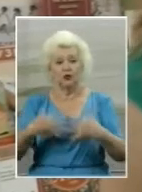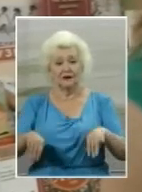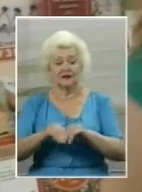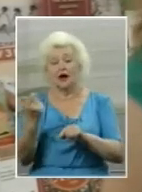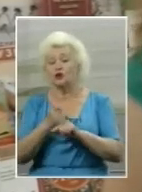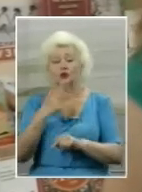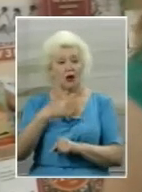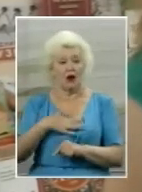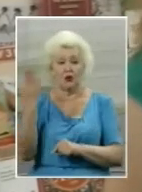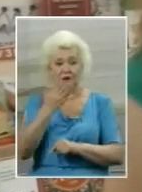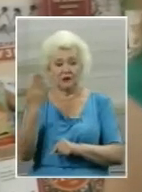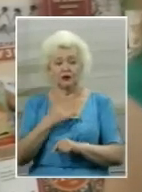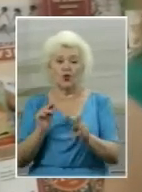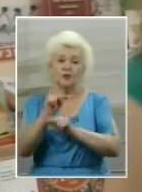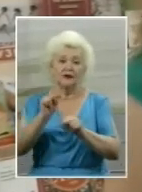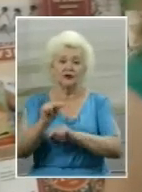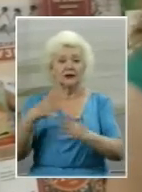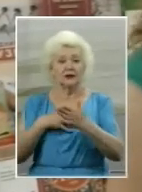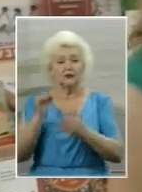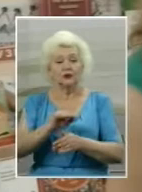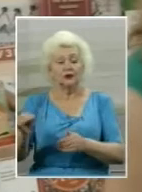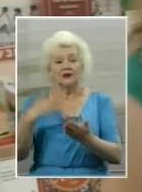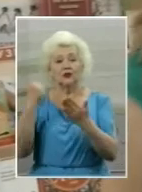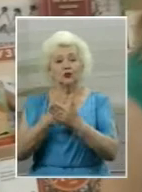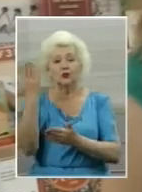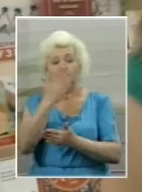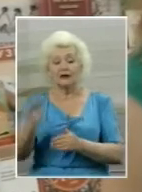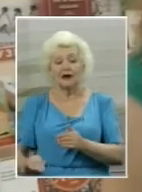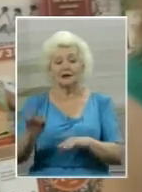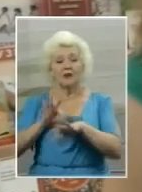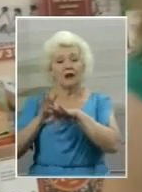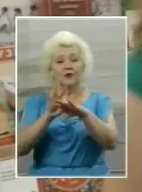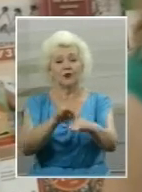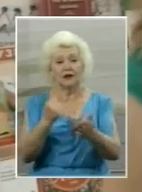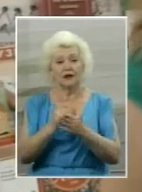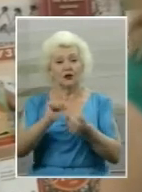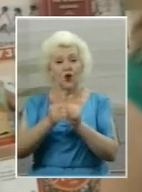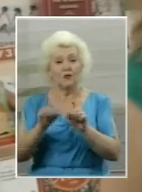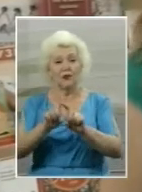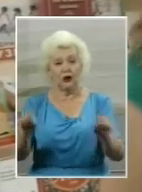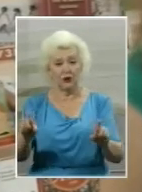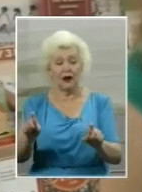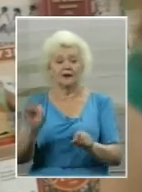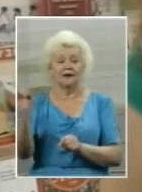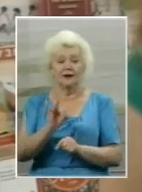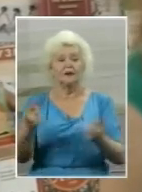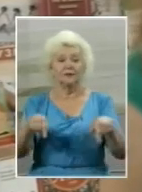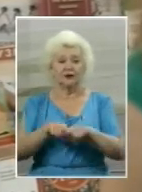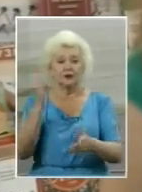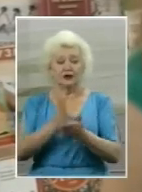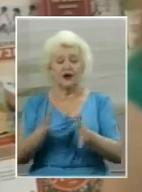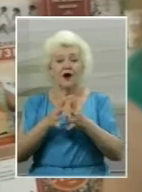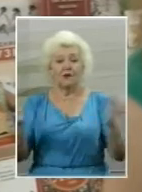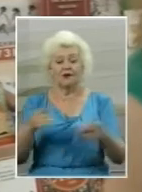любимо читати. Я привчала свою дитину до читання і змалечку водила її до бібліотеки. І теж маю велику